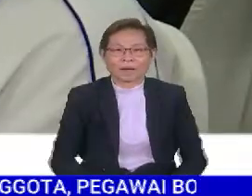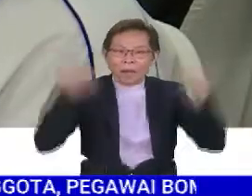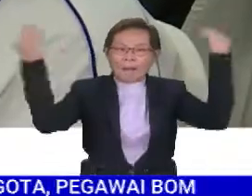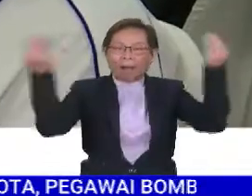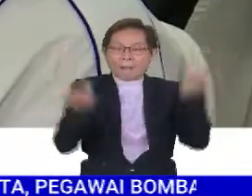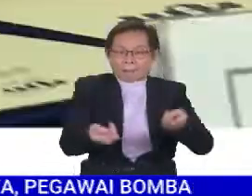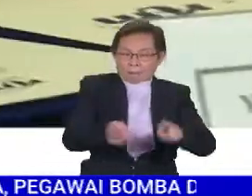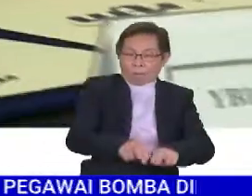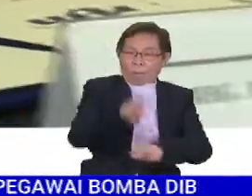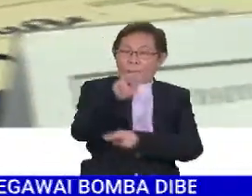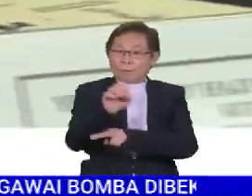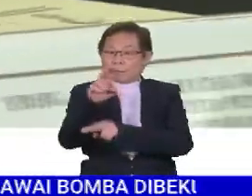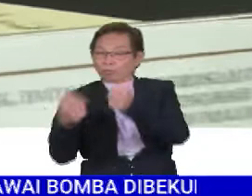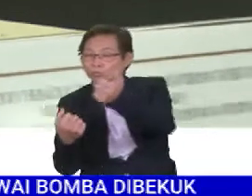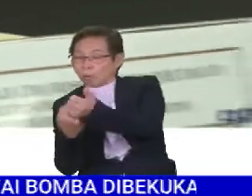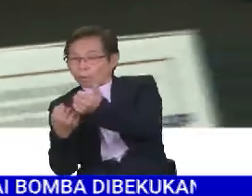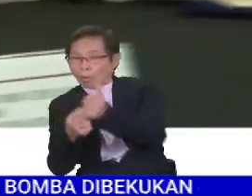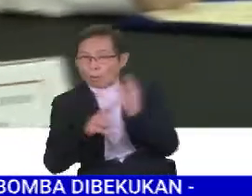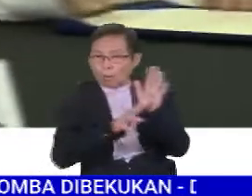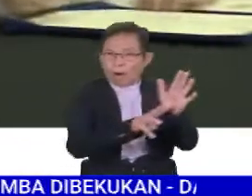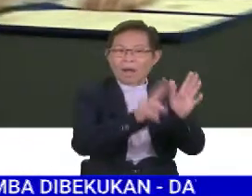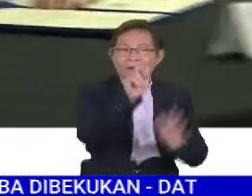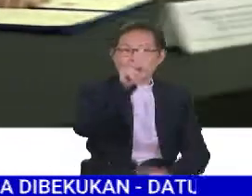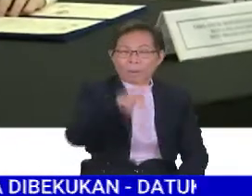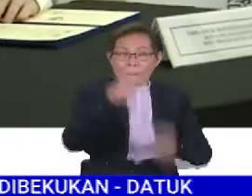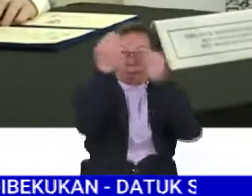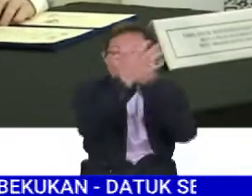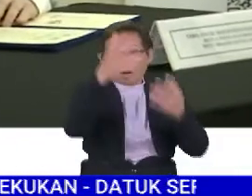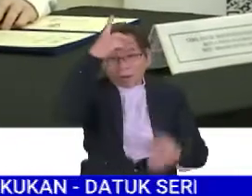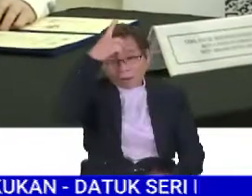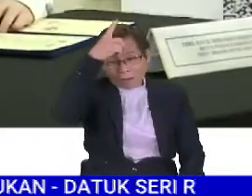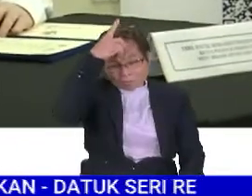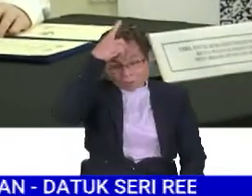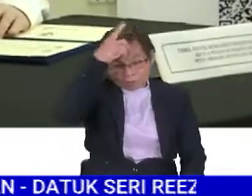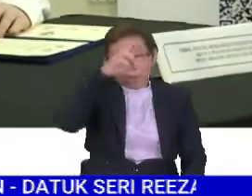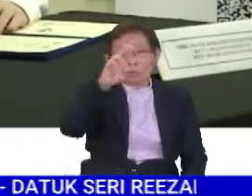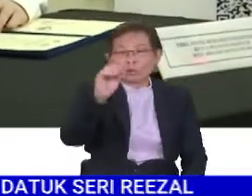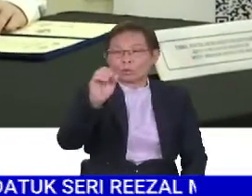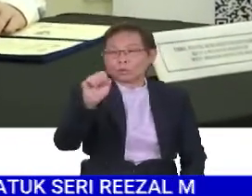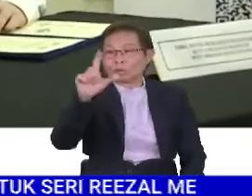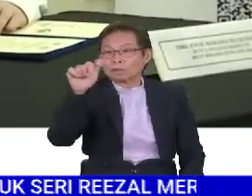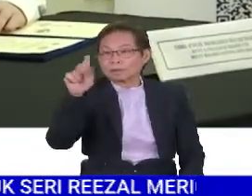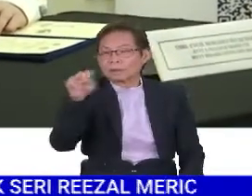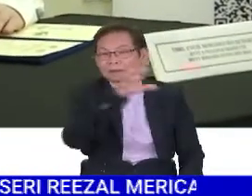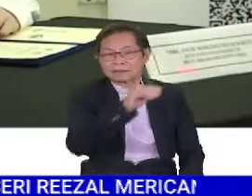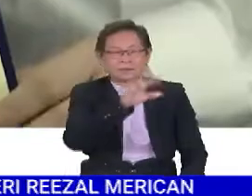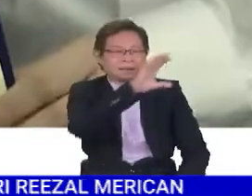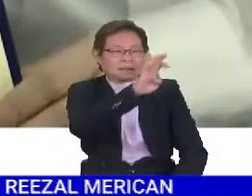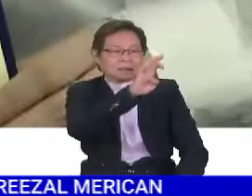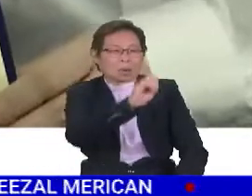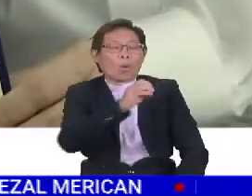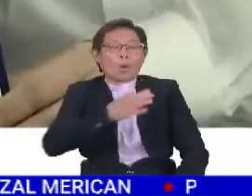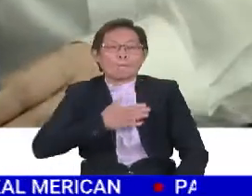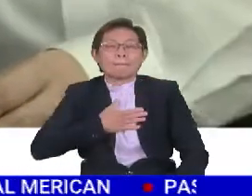Majlis menandatangani memorandum penajaan itu diwakili Ketua Pengarah Penyiaran Datuk Cik Roslan Cik Daud dan Ketua Pegawai Eksekutif